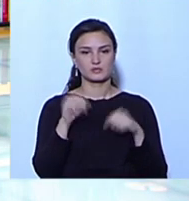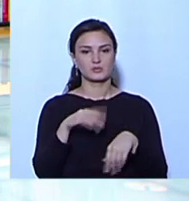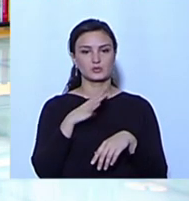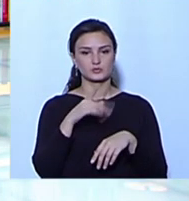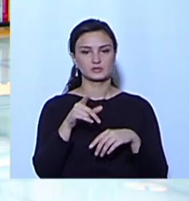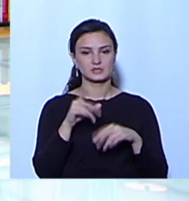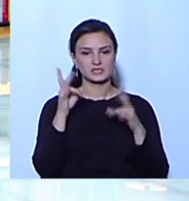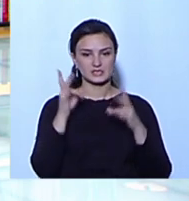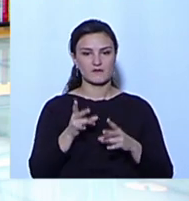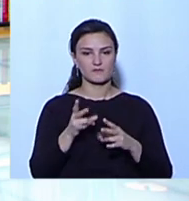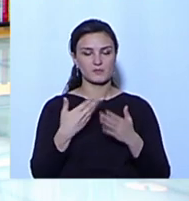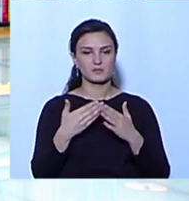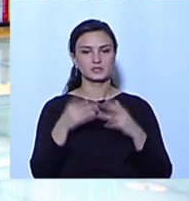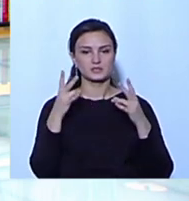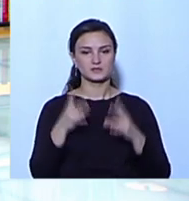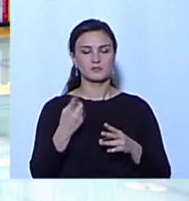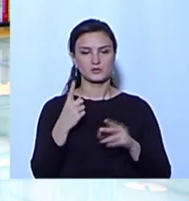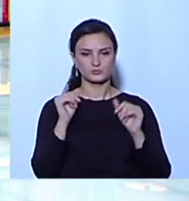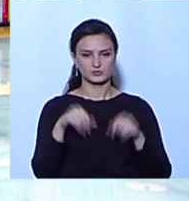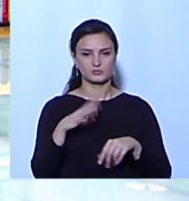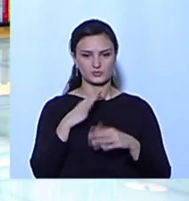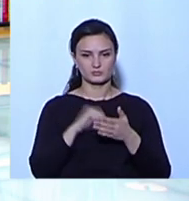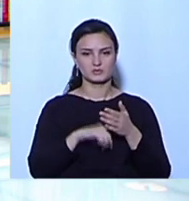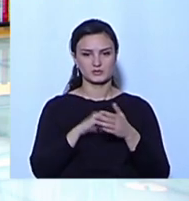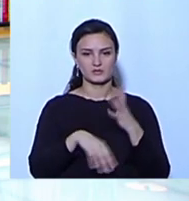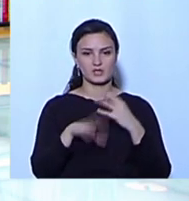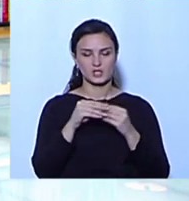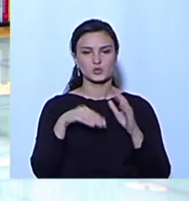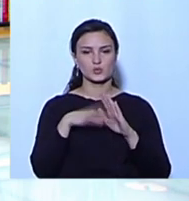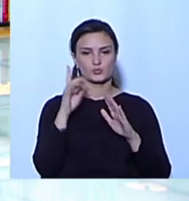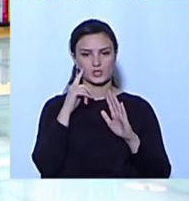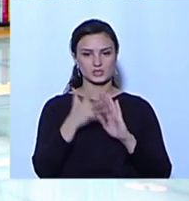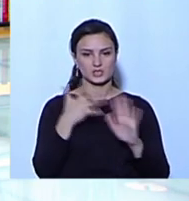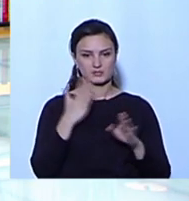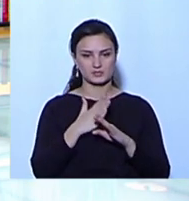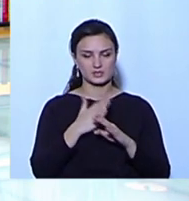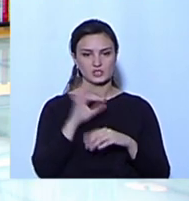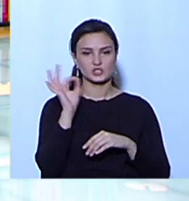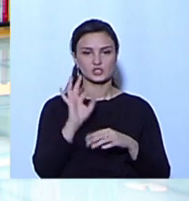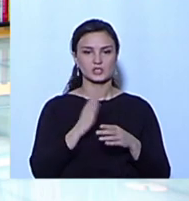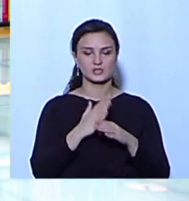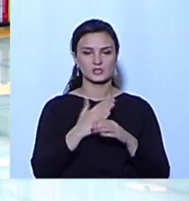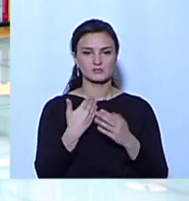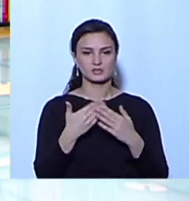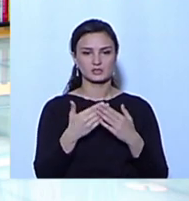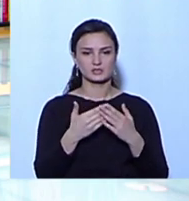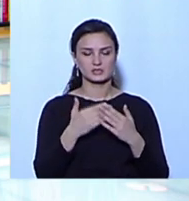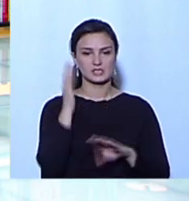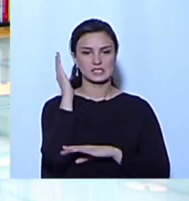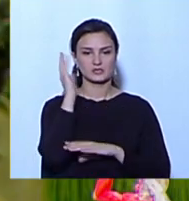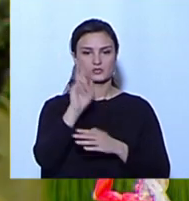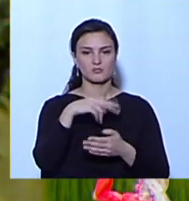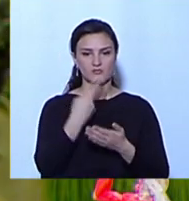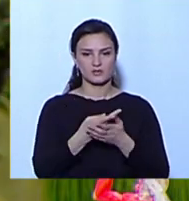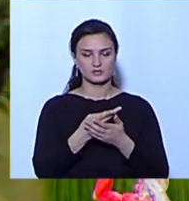გამოიწვიოს ტრავმა. ეხლა ტრავმა რატო შეიძლება გამოიწვიოს, მე მგონი ყველაზე უფრო ასე ვთქვათ გასაგებია. ხშირად არის ეს ვთქვათ აი ხიდან